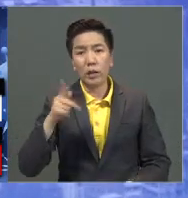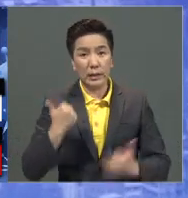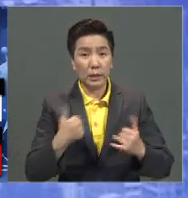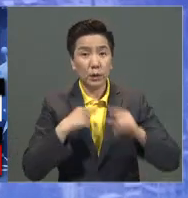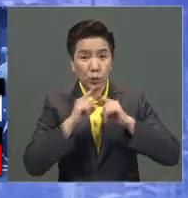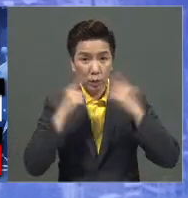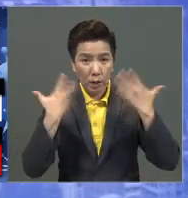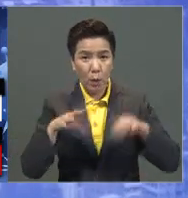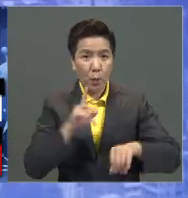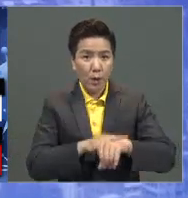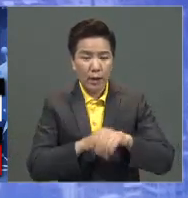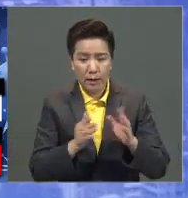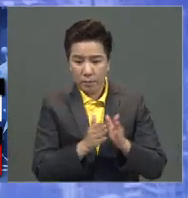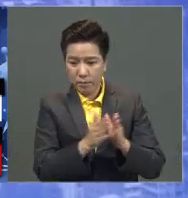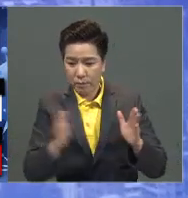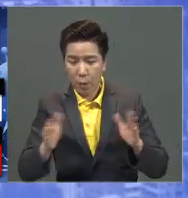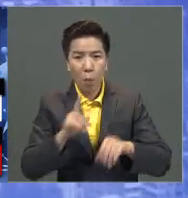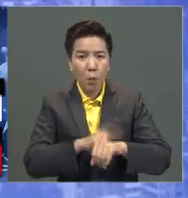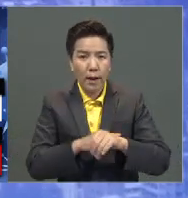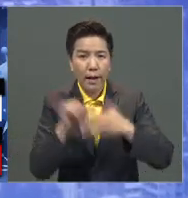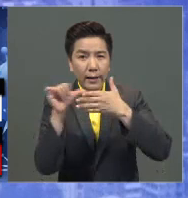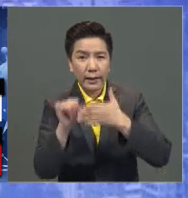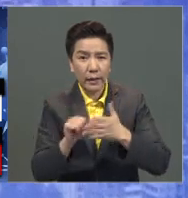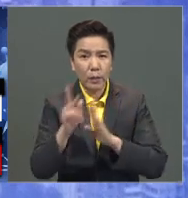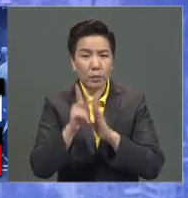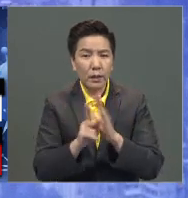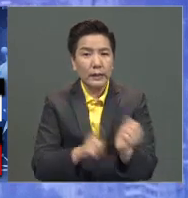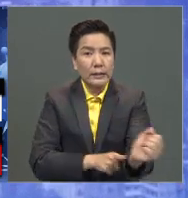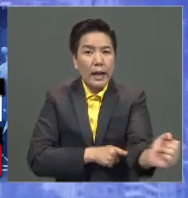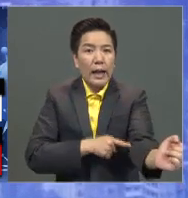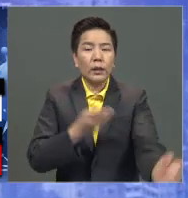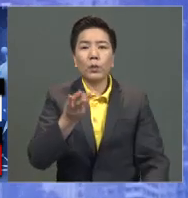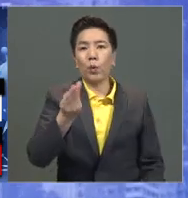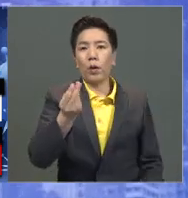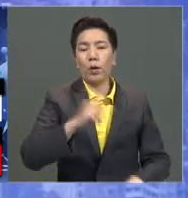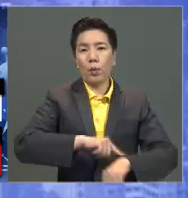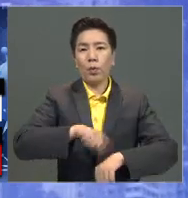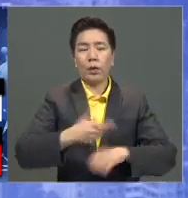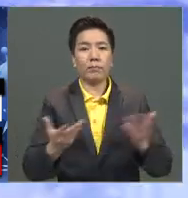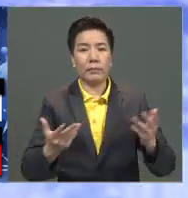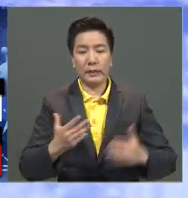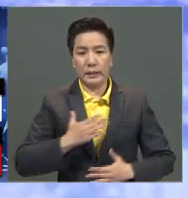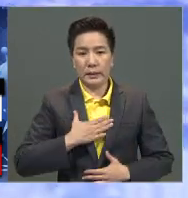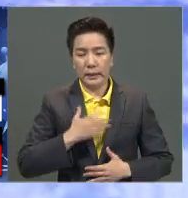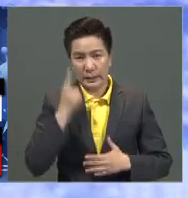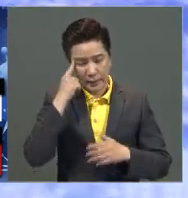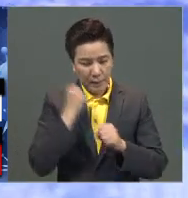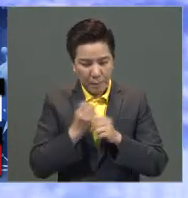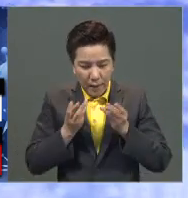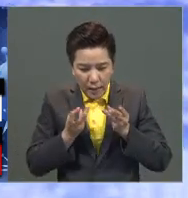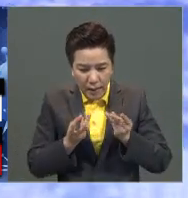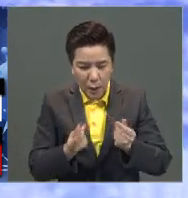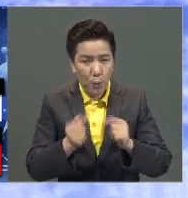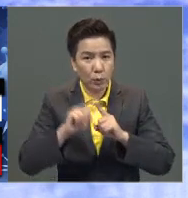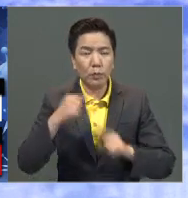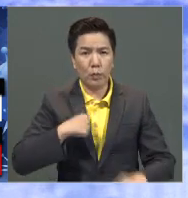ยไหมคะว่ากรอบเวลาในการแก้กฎหมายเนี่ยน่าจะใช้เวลานานประมาณขนาดไหนอะคะ ผมใช้คำว่าเร็วที่สุดครับเพราะเราตระหนัก